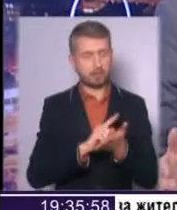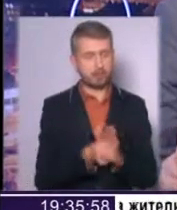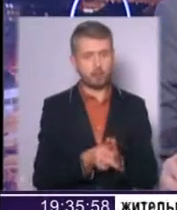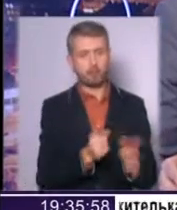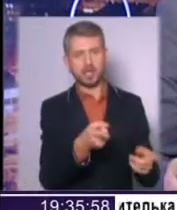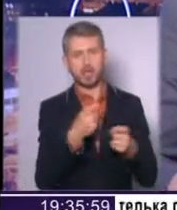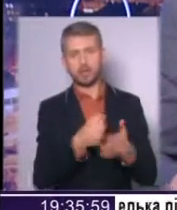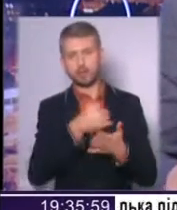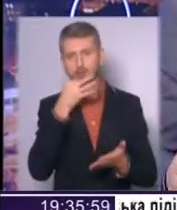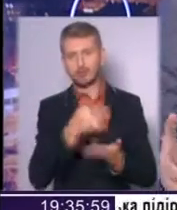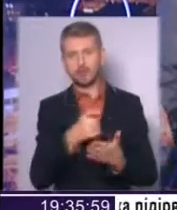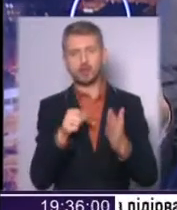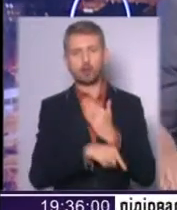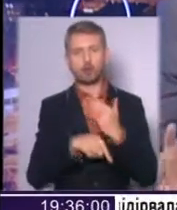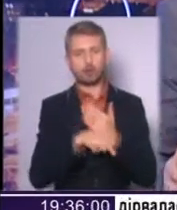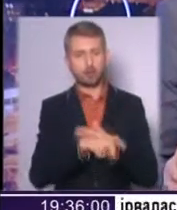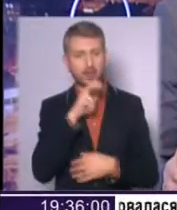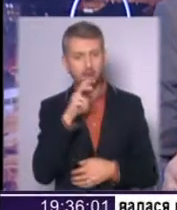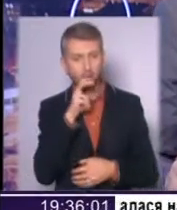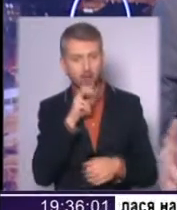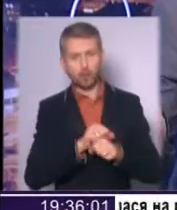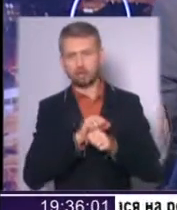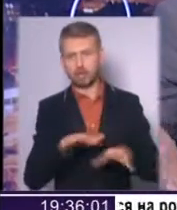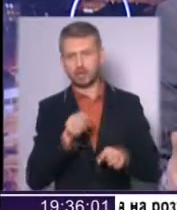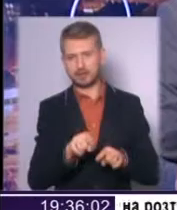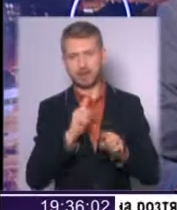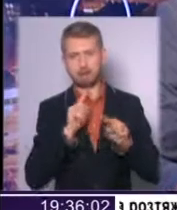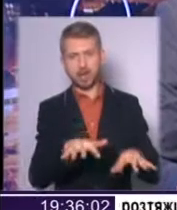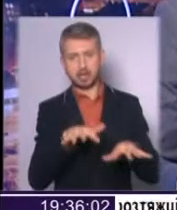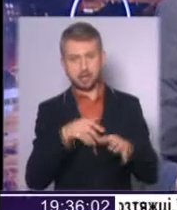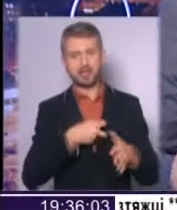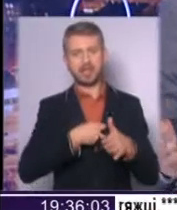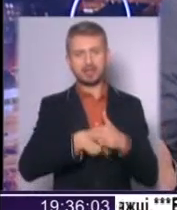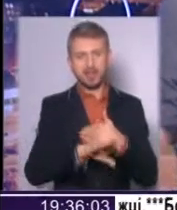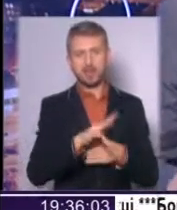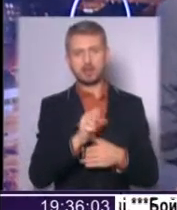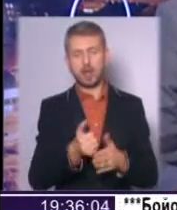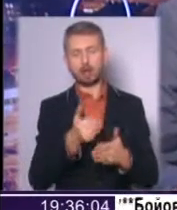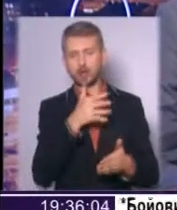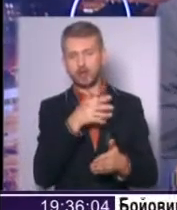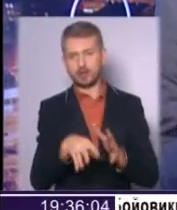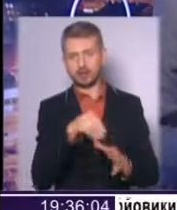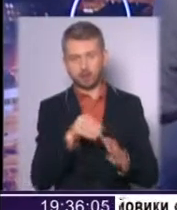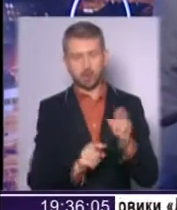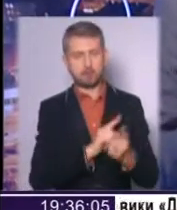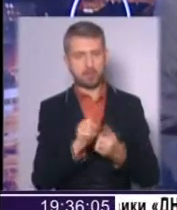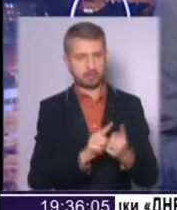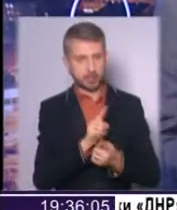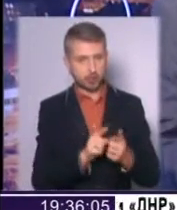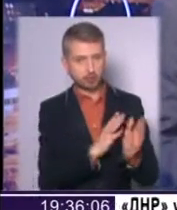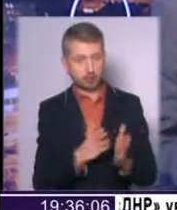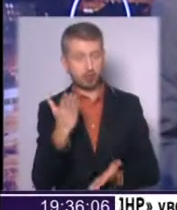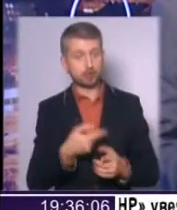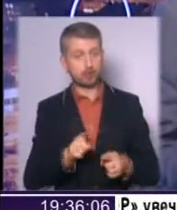розчарувалися, парламент не виконав практично нічого з коаліційної угоди, там 5%, так? Лише те, що обіцяли.